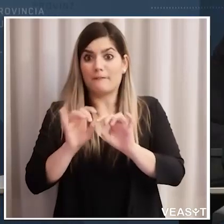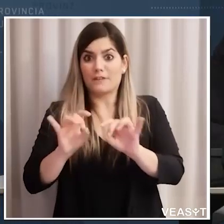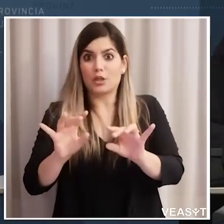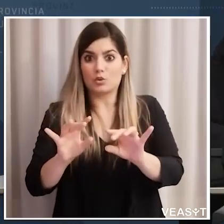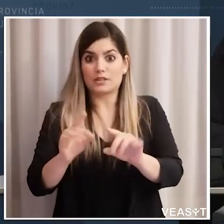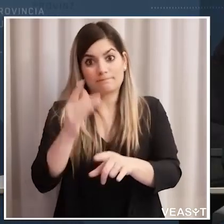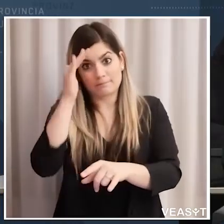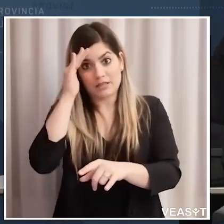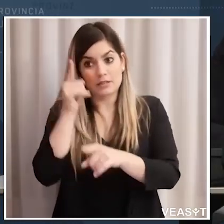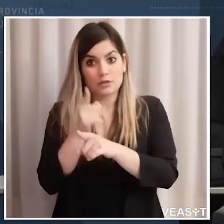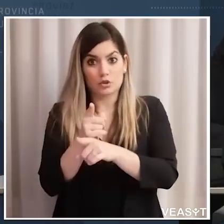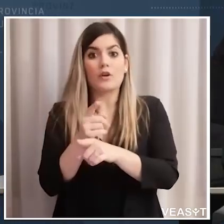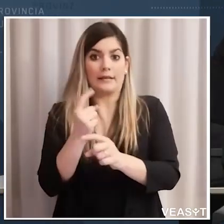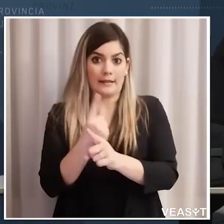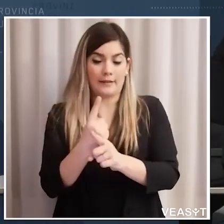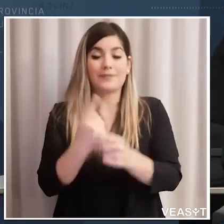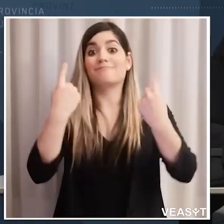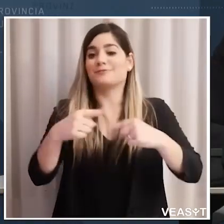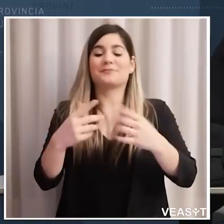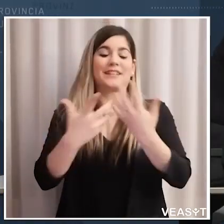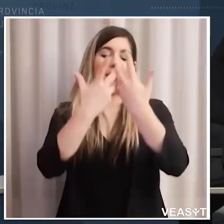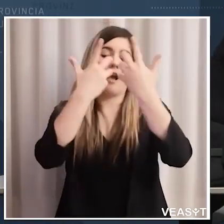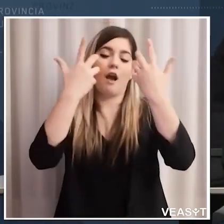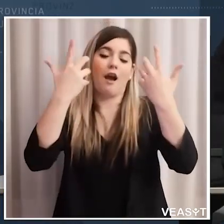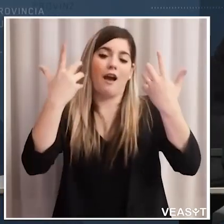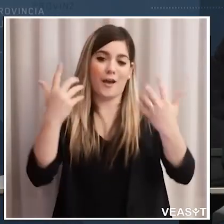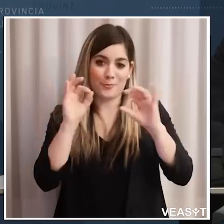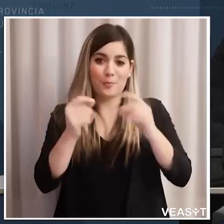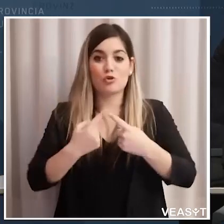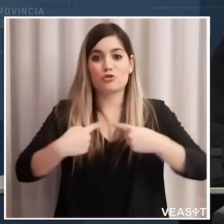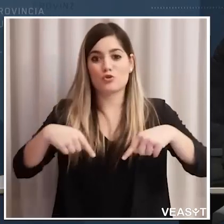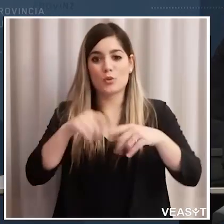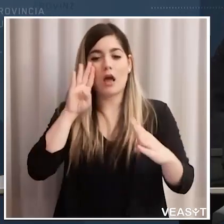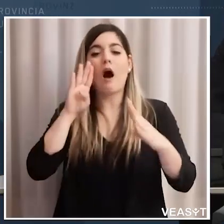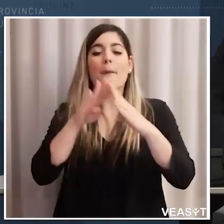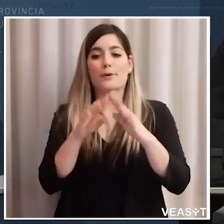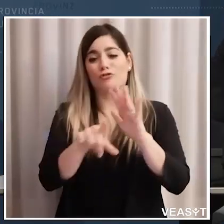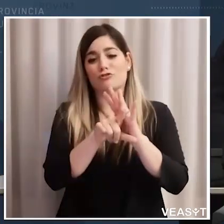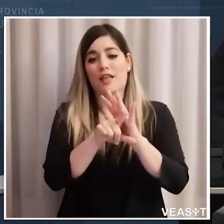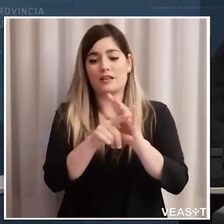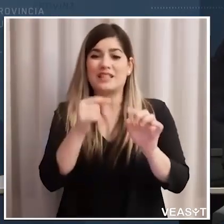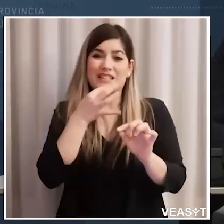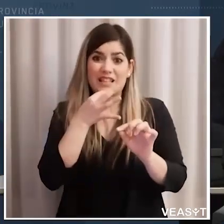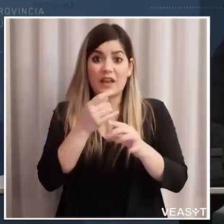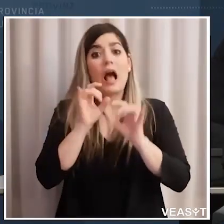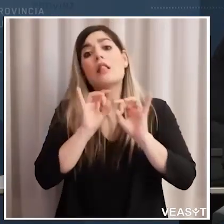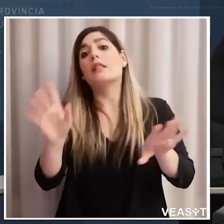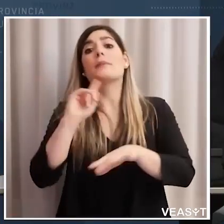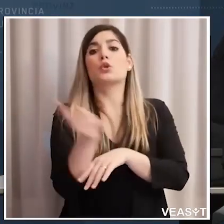punto sia molto chiaro e fa capire l'approccio che la Giunta ha su questo tipo di legge. Quindi non è sicuramente un libera